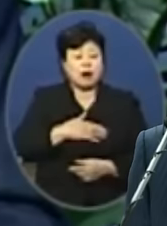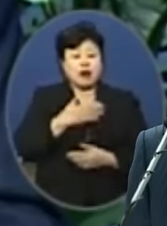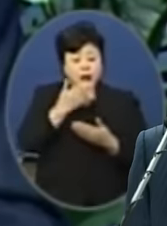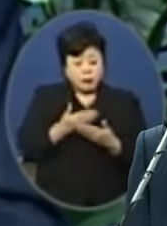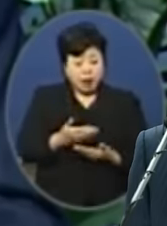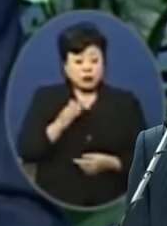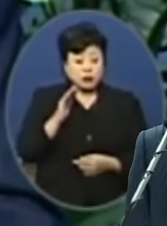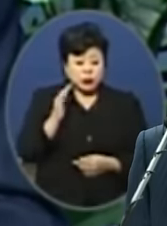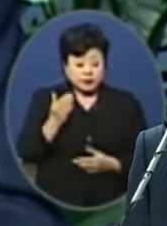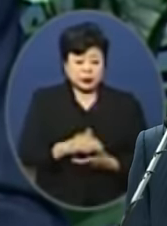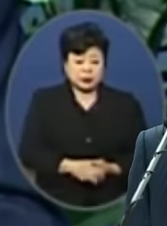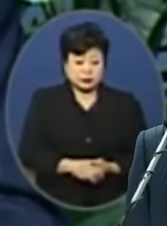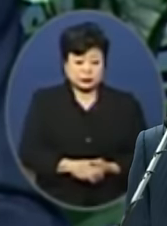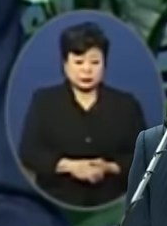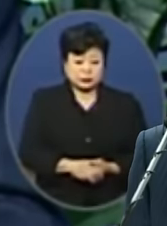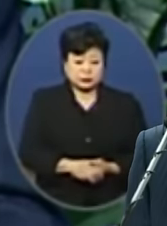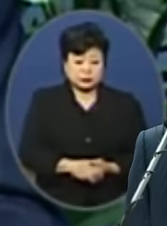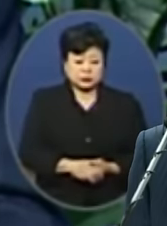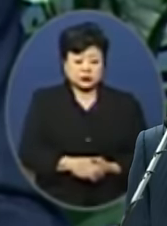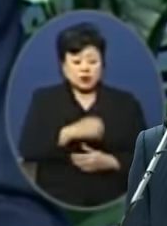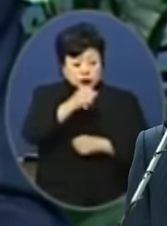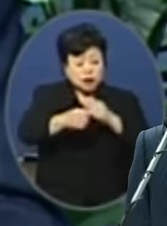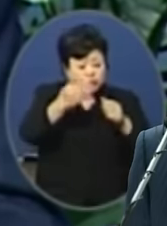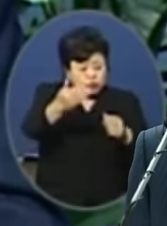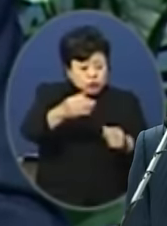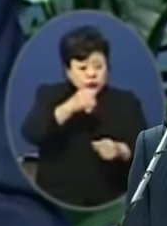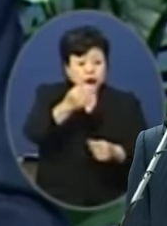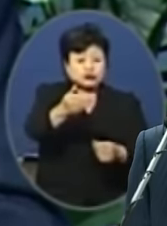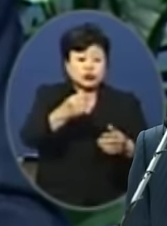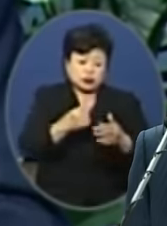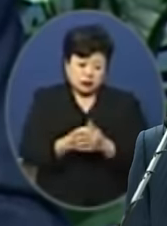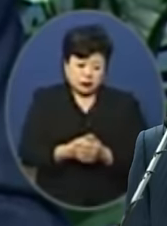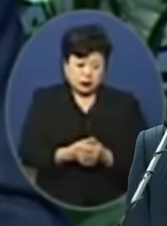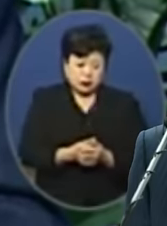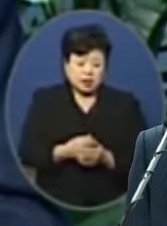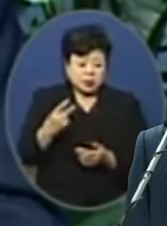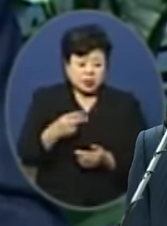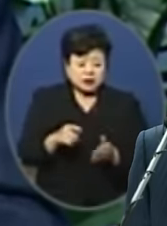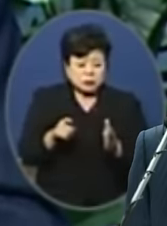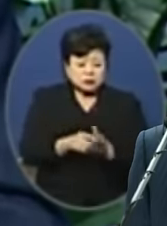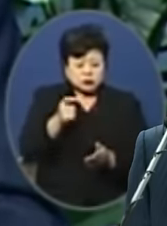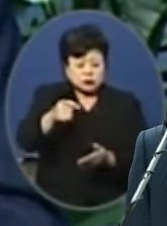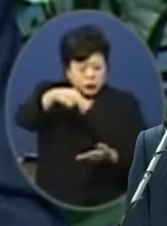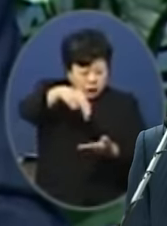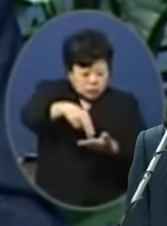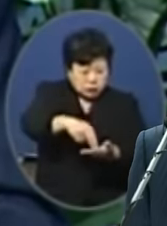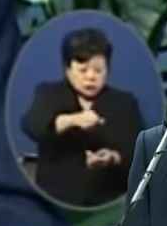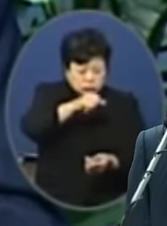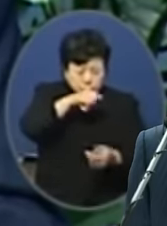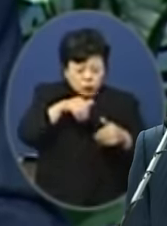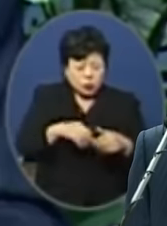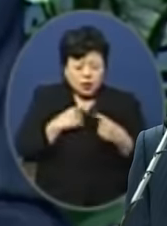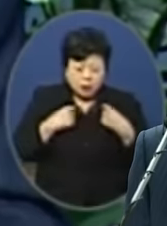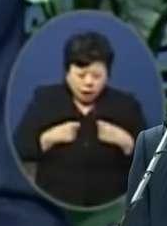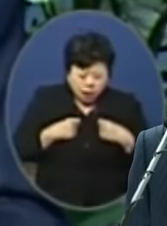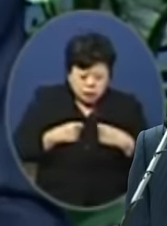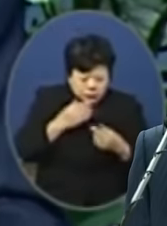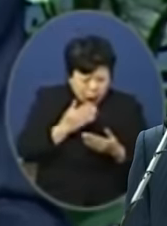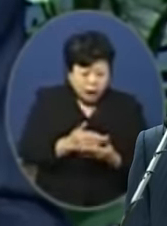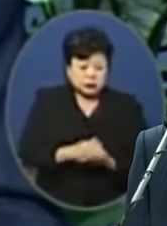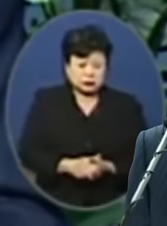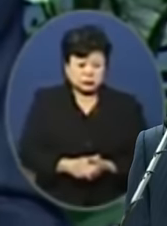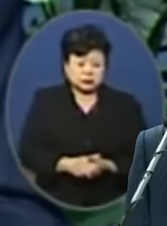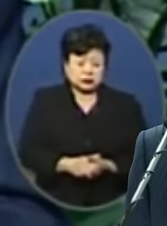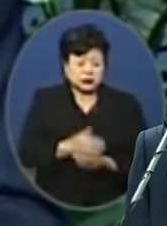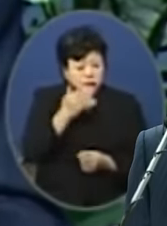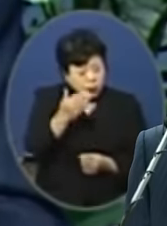받아들인 것입니다. 그리스도께서 우리를 자유케 하려고 자유를 주셨은즉 그러므로 다시 믿음의 구석에서 종의 멍에를 매지 말라.